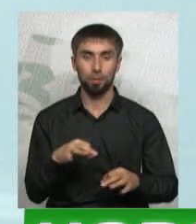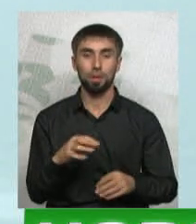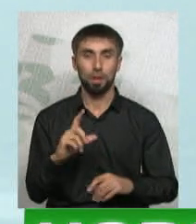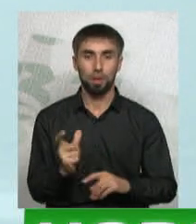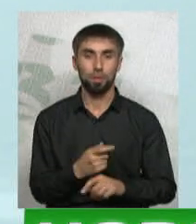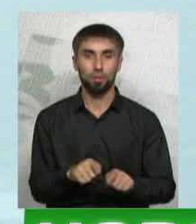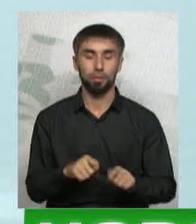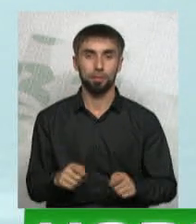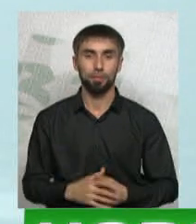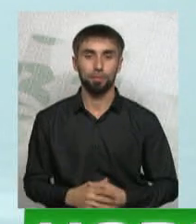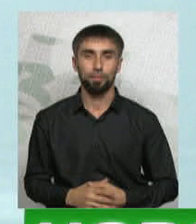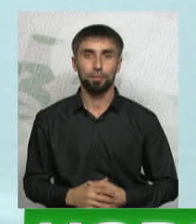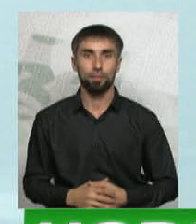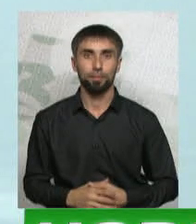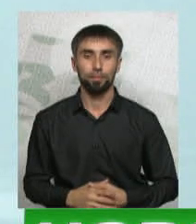снова запущено.